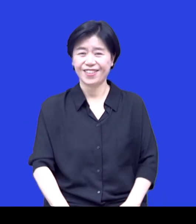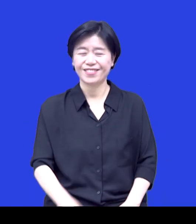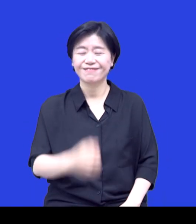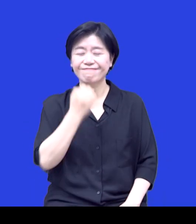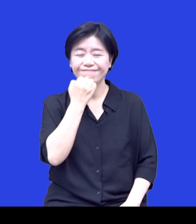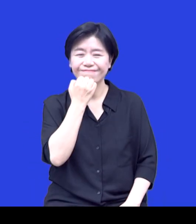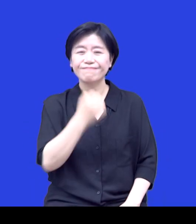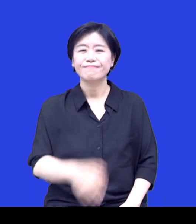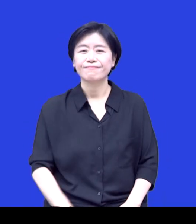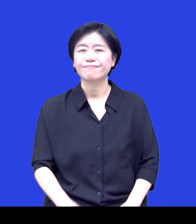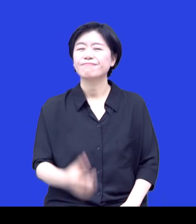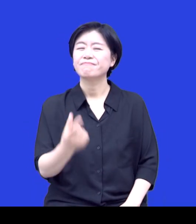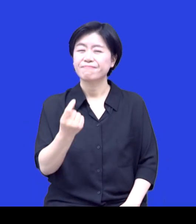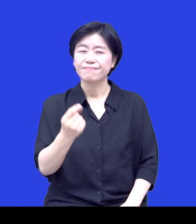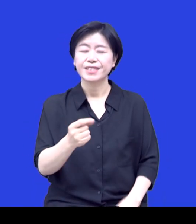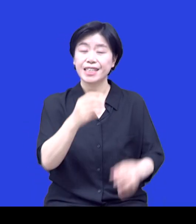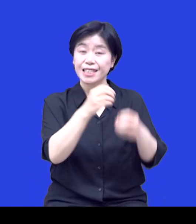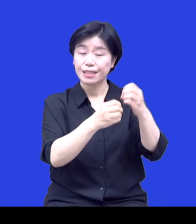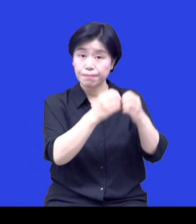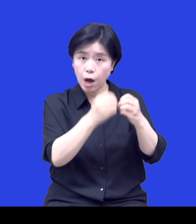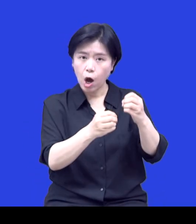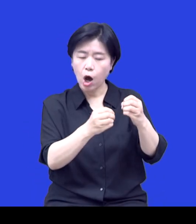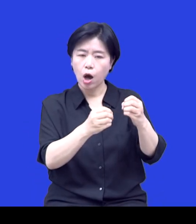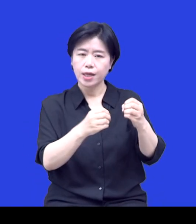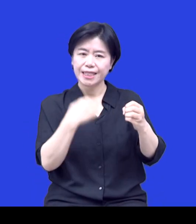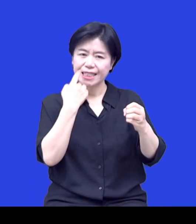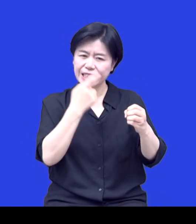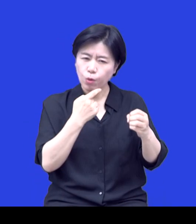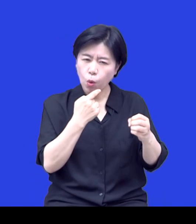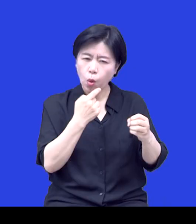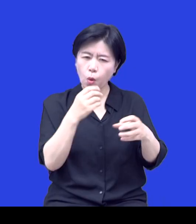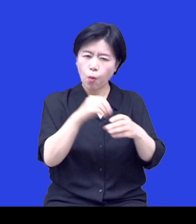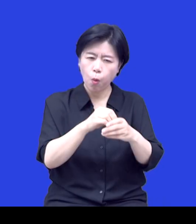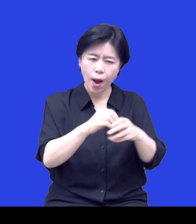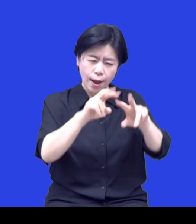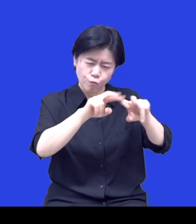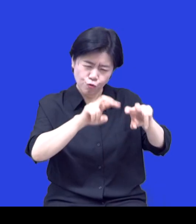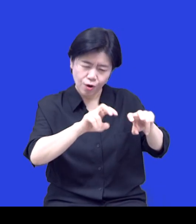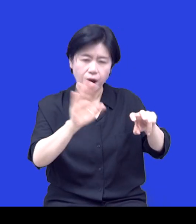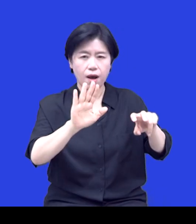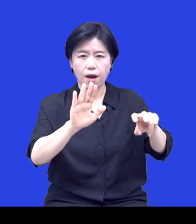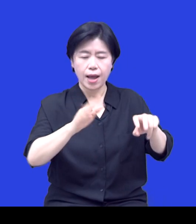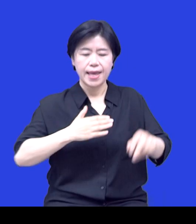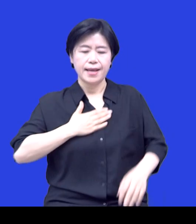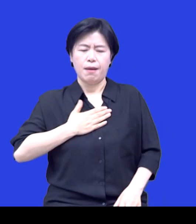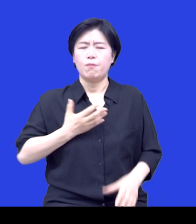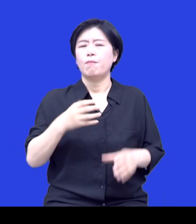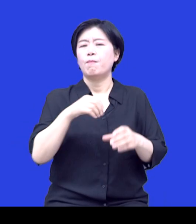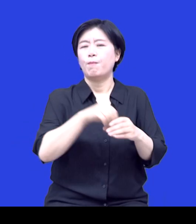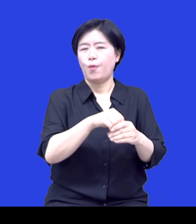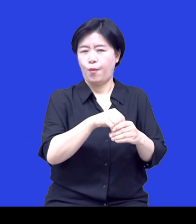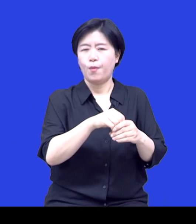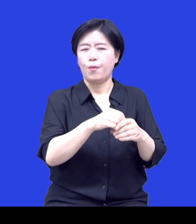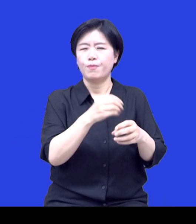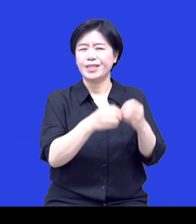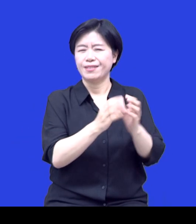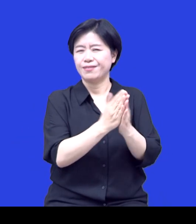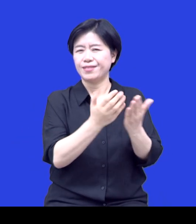시편은 절대 논리적으로 읽거나 분석하면 안 돼. 이해가 안 돼요. 그래요. 굉장히 감정적인 책이에요. 그러네요. 오.